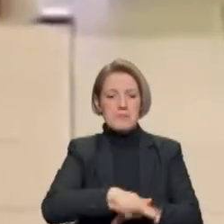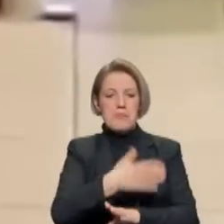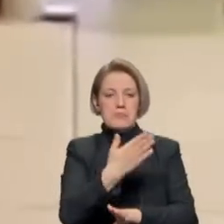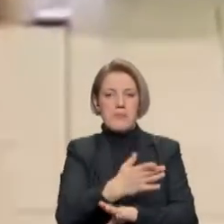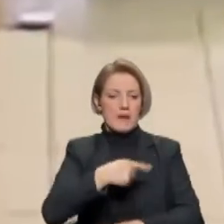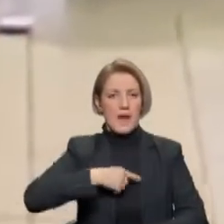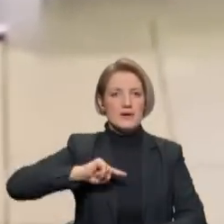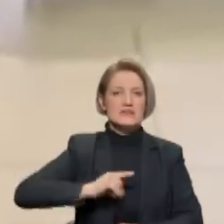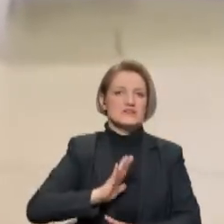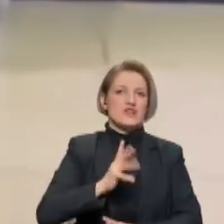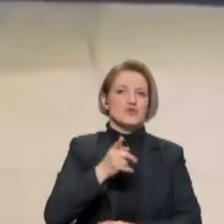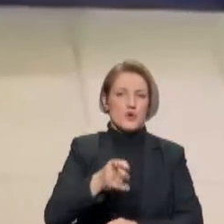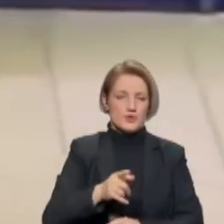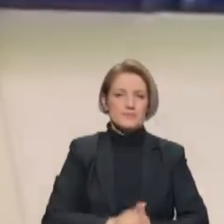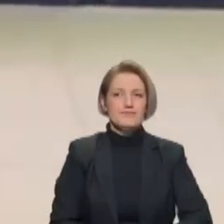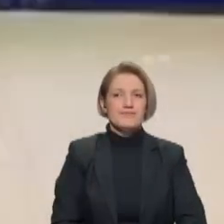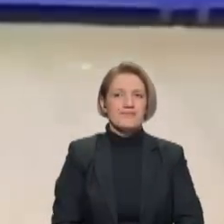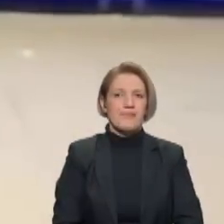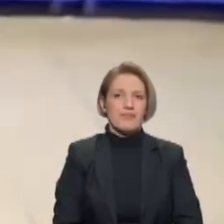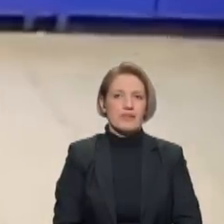yığıldı, kalp krizi geçiriyordu.